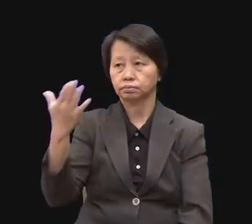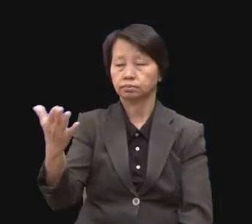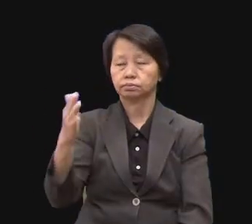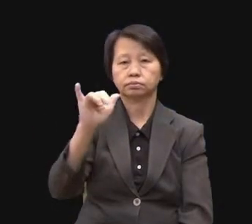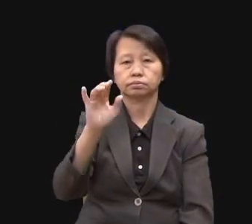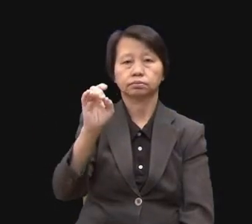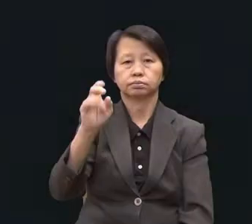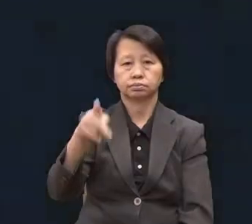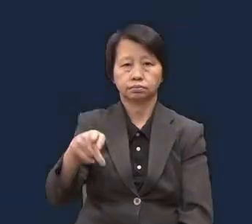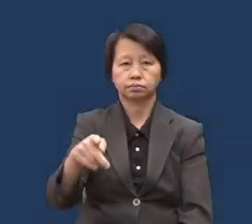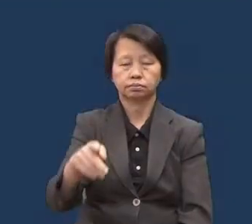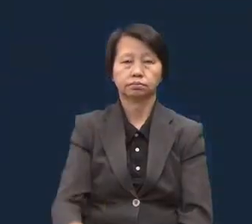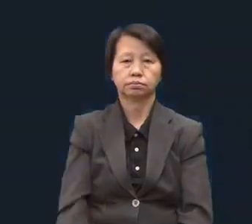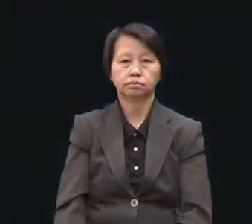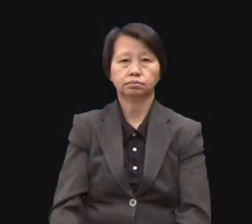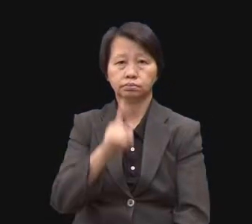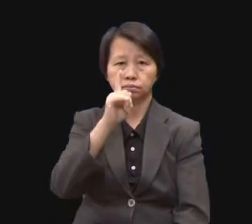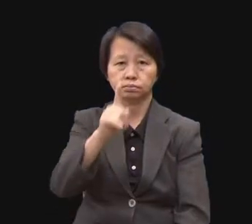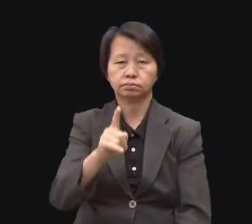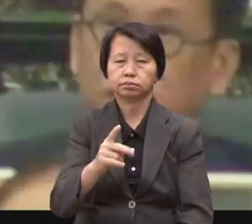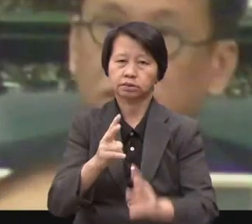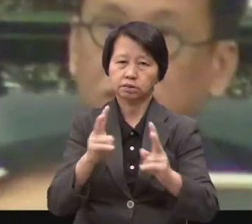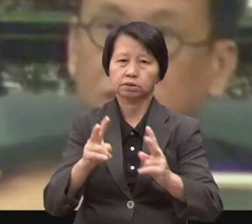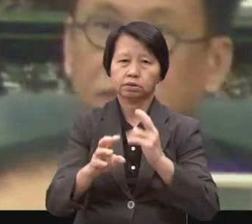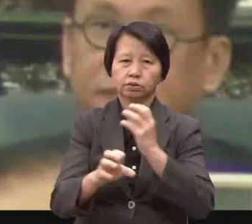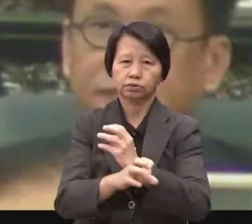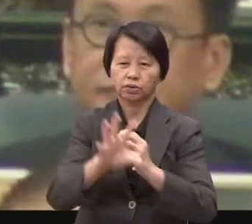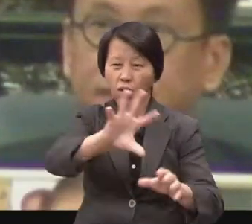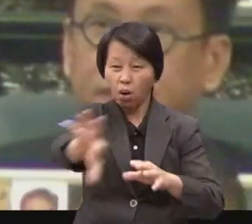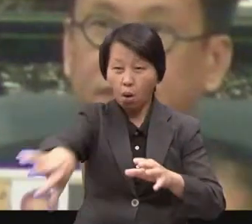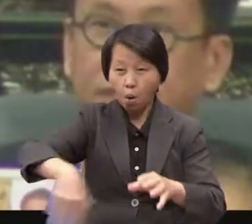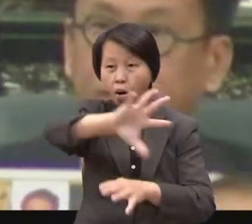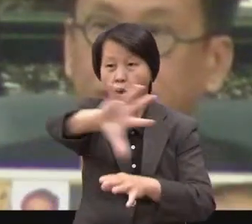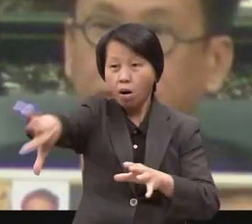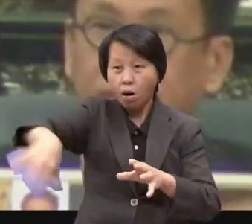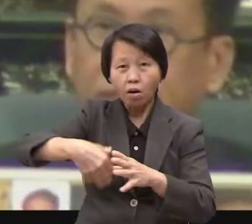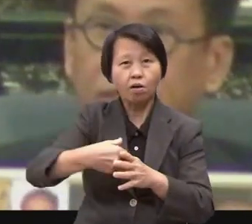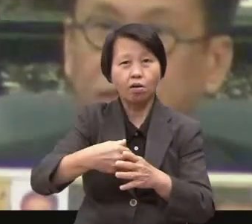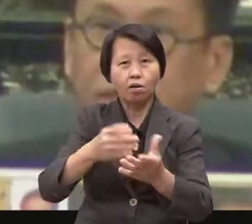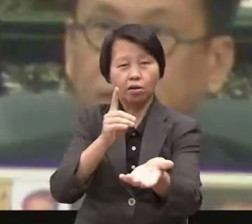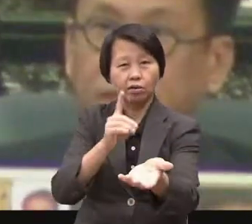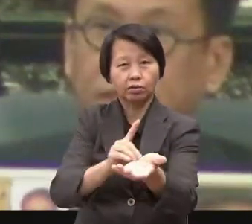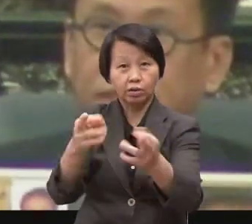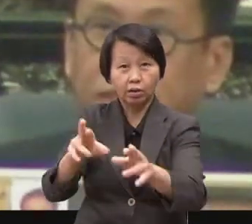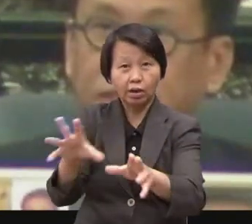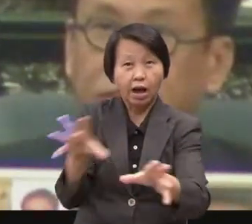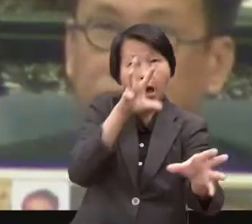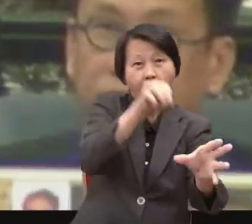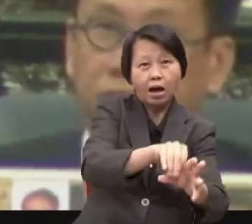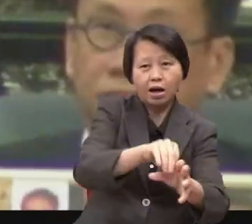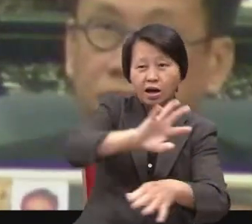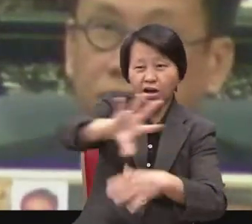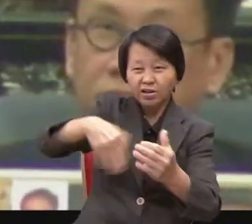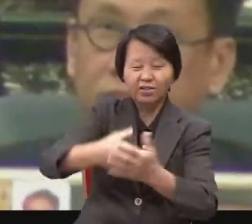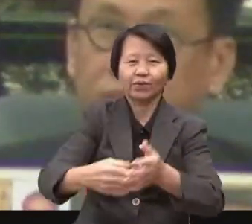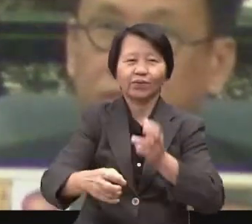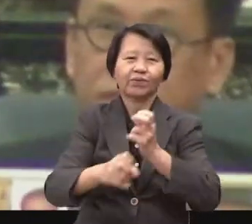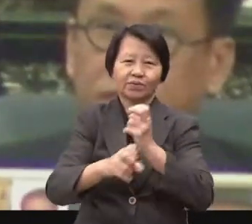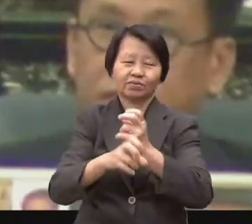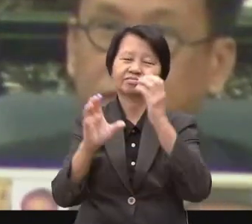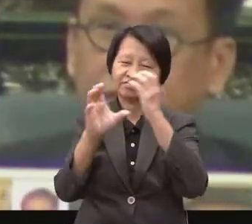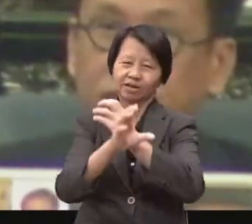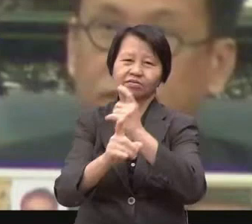memang begitu mencoba untuk menyerap keseluruhan semua dokter-dokter kontrak